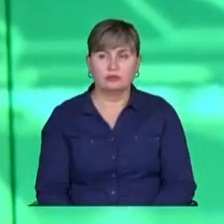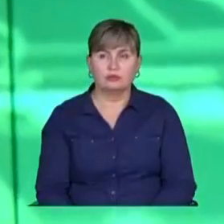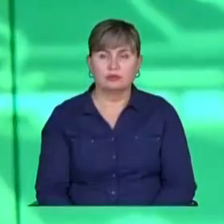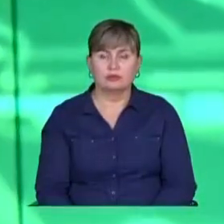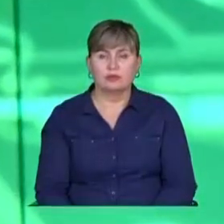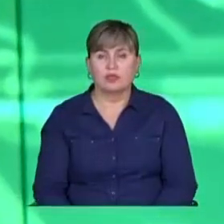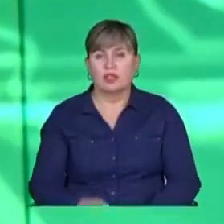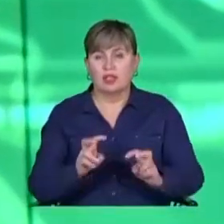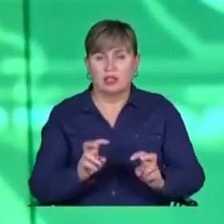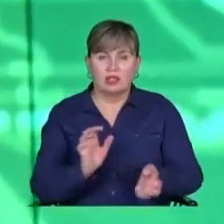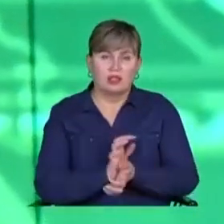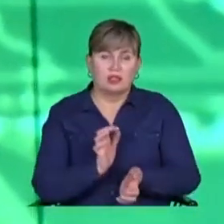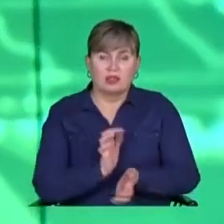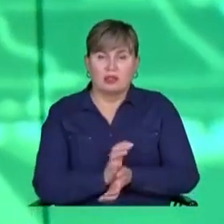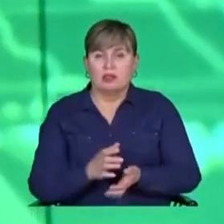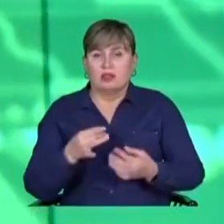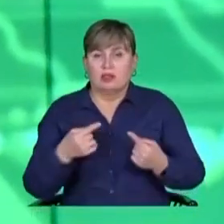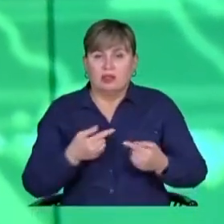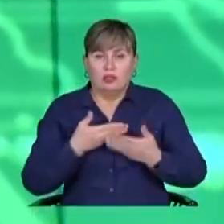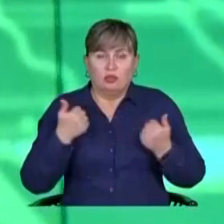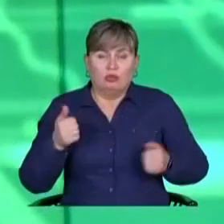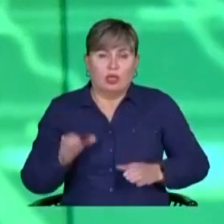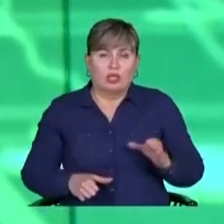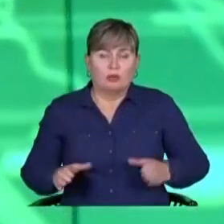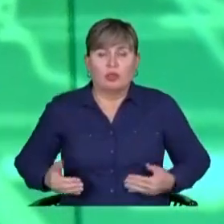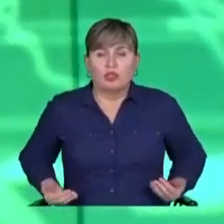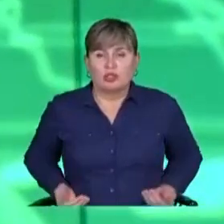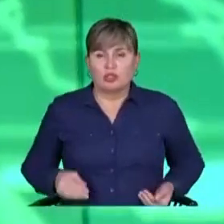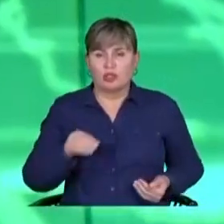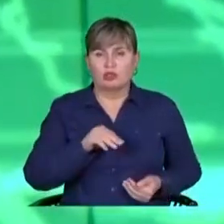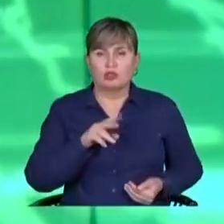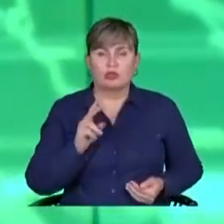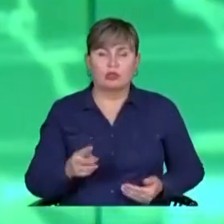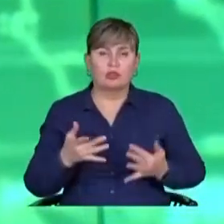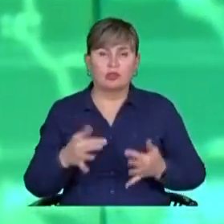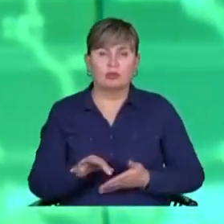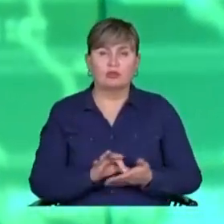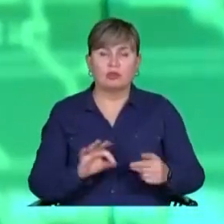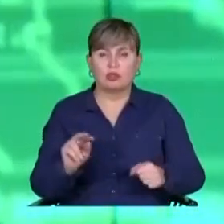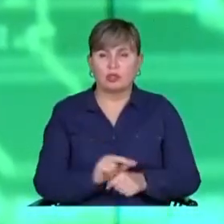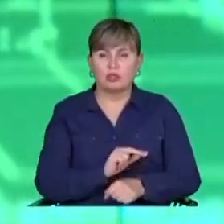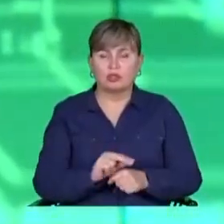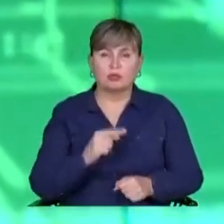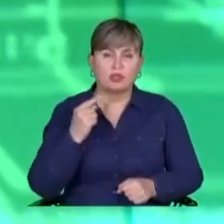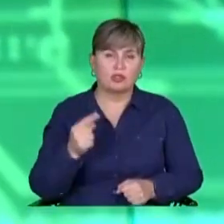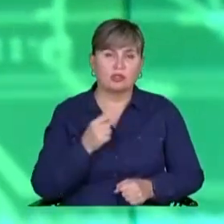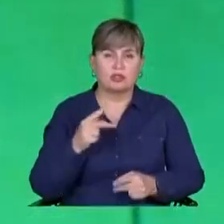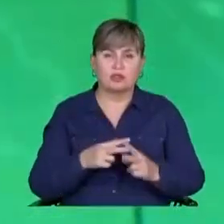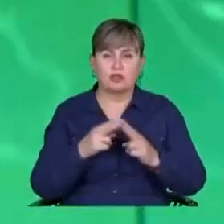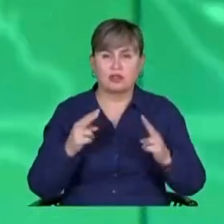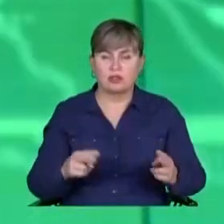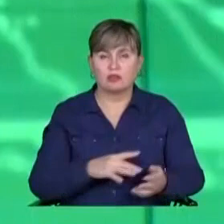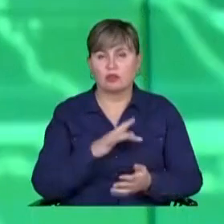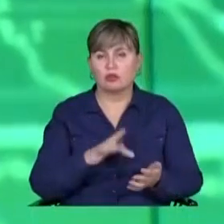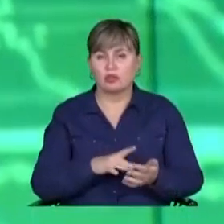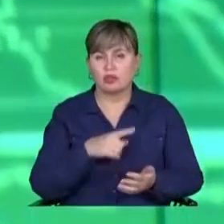Обшарпанные сиденья, антисанитария и отсутствие отопления. Жители Талдыкоргана требуют срочно отремонтировать единственный автовокзал в городе.